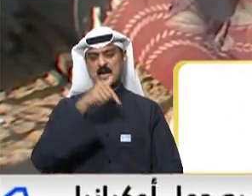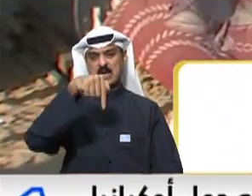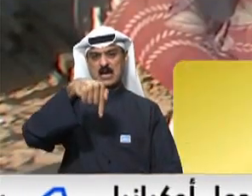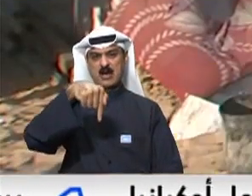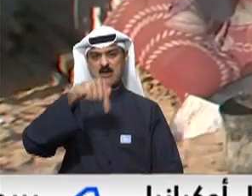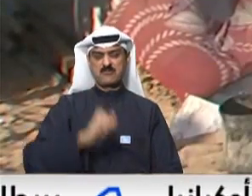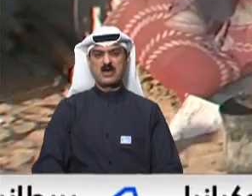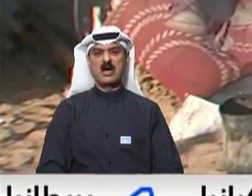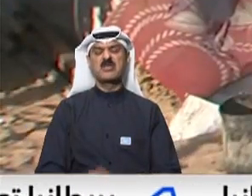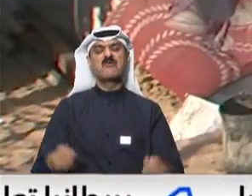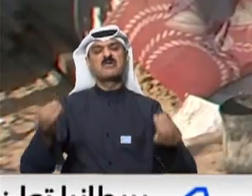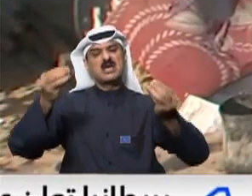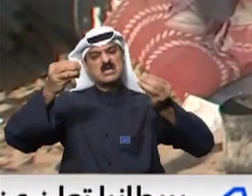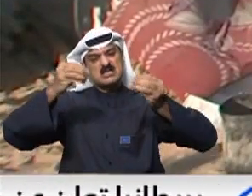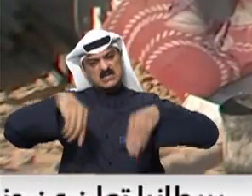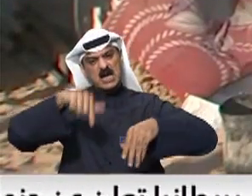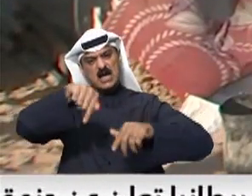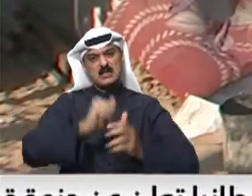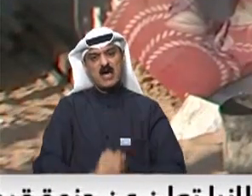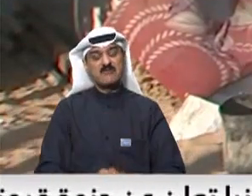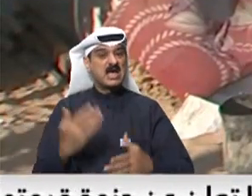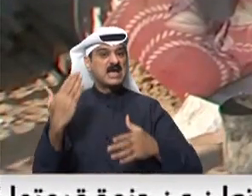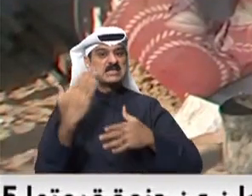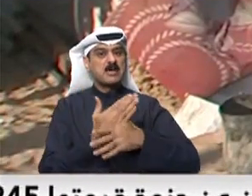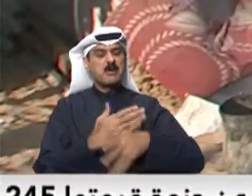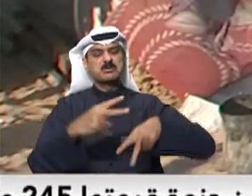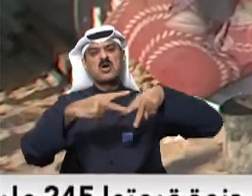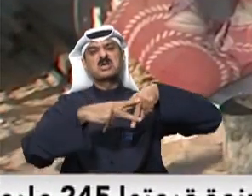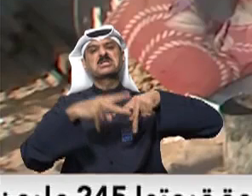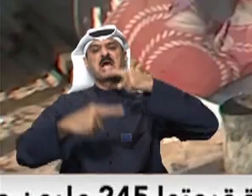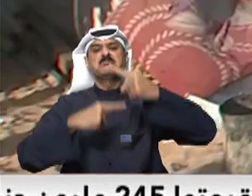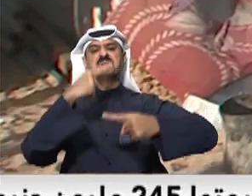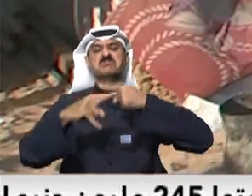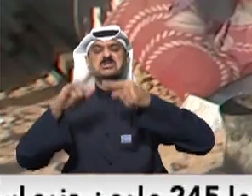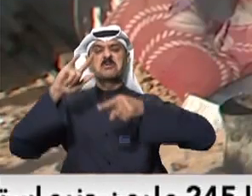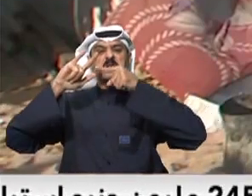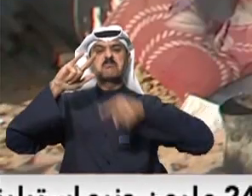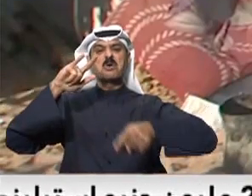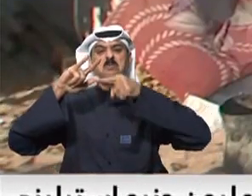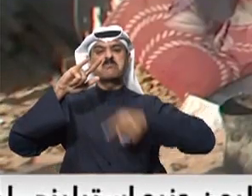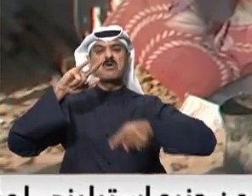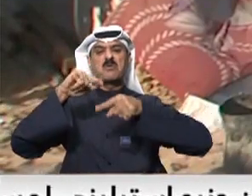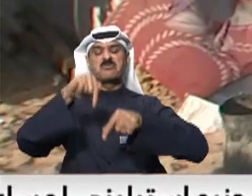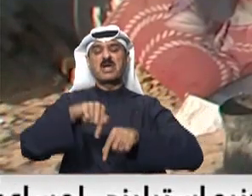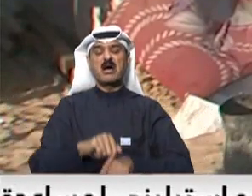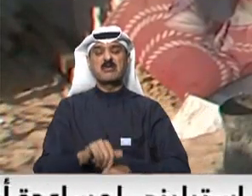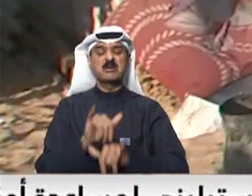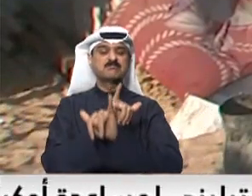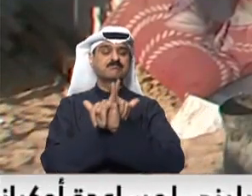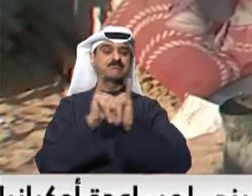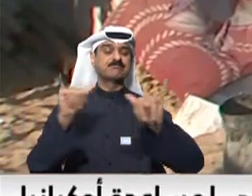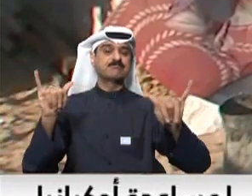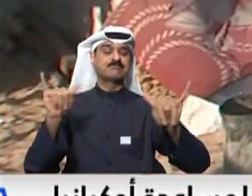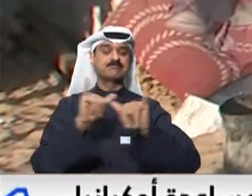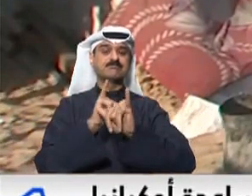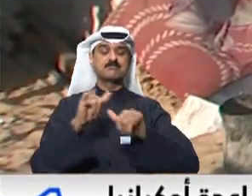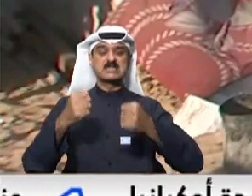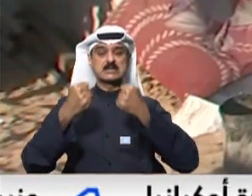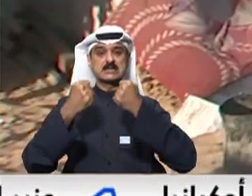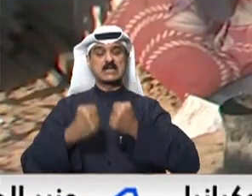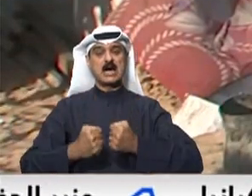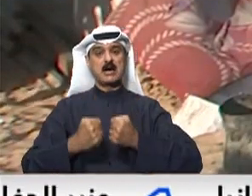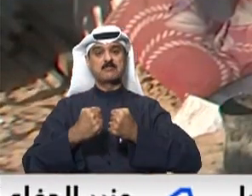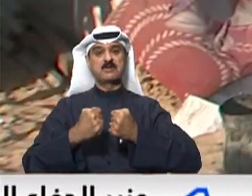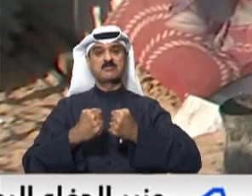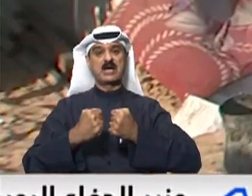تشتد وتتفاقم مع استمرار أمد الحرب الإسرائيلية بغزة، حتى غابت معها أدى مقومات الحياة